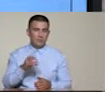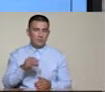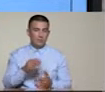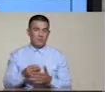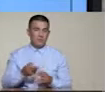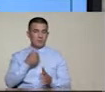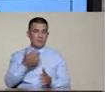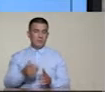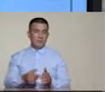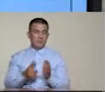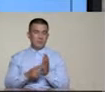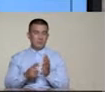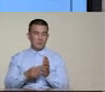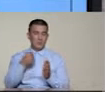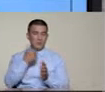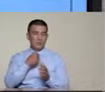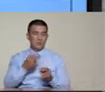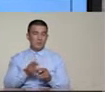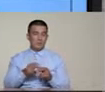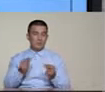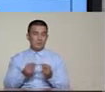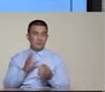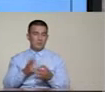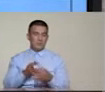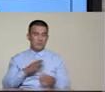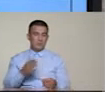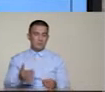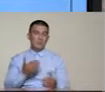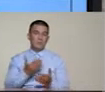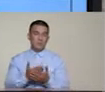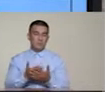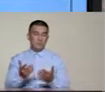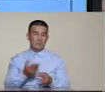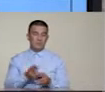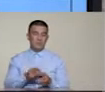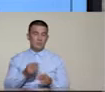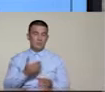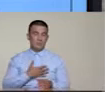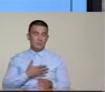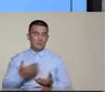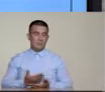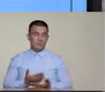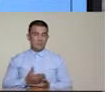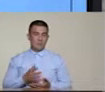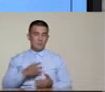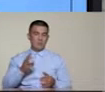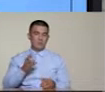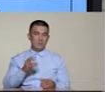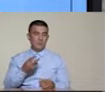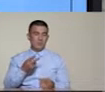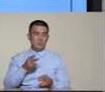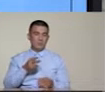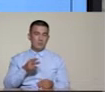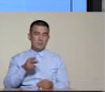avvalgi 700-yilga to'g'ri kelar ekan. Ya'ni biz yashagan miloddan keyingi yashagan yillarimiz